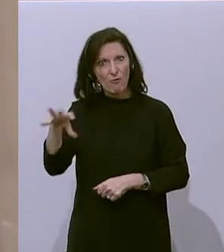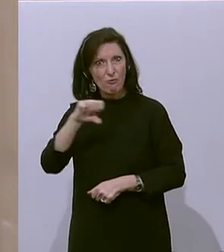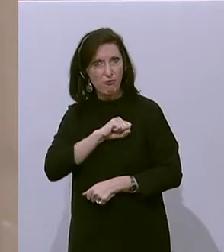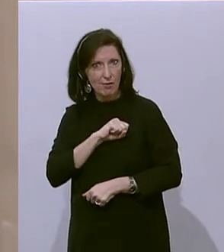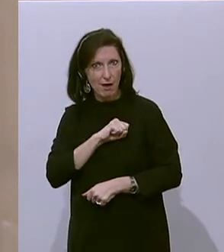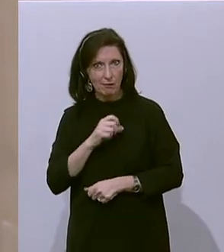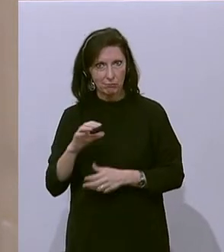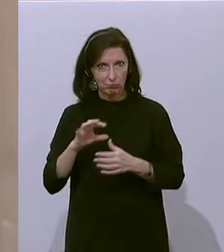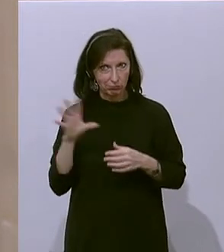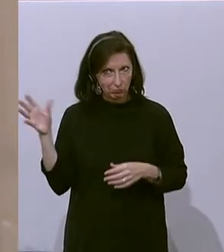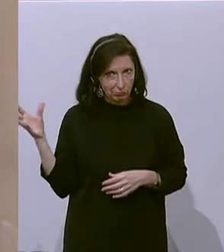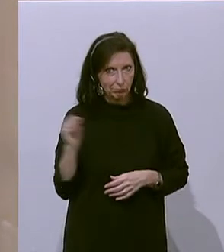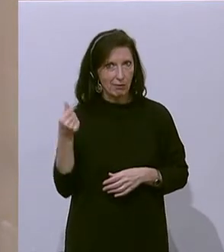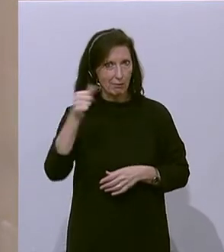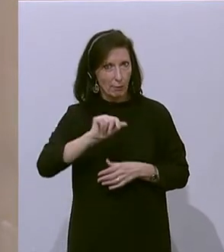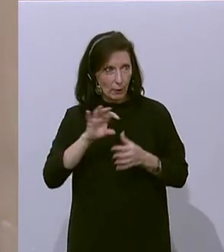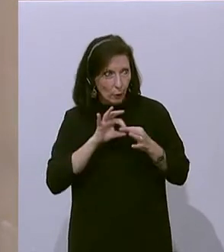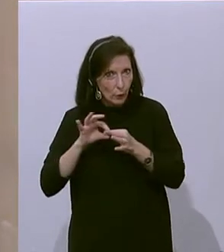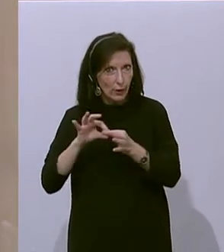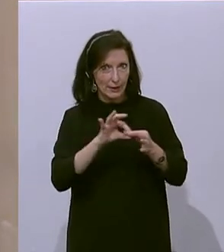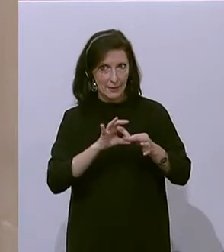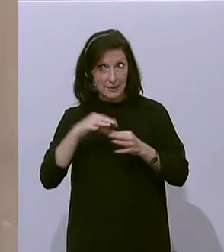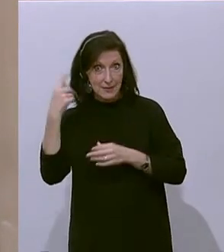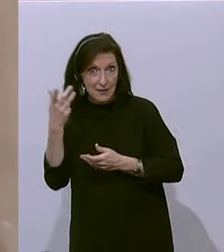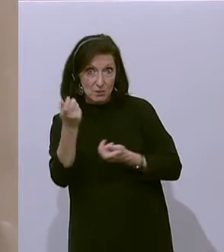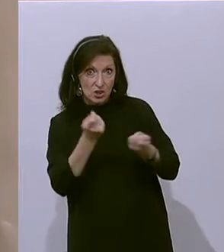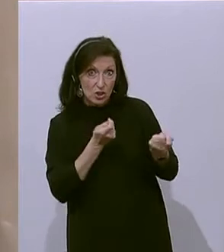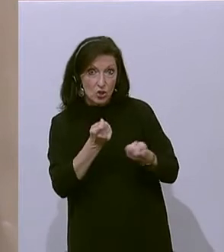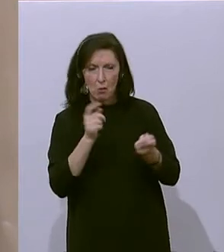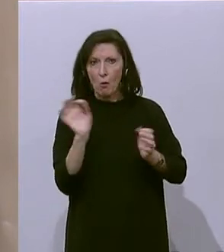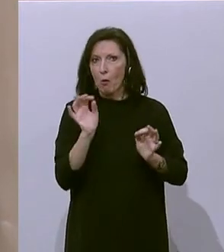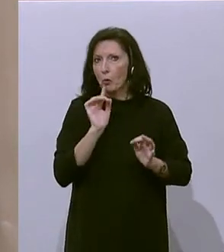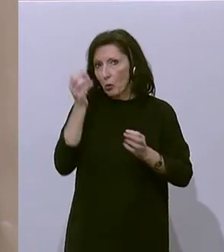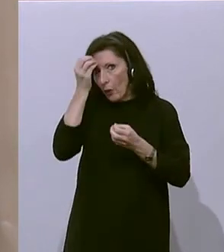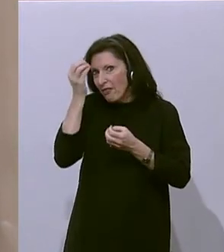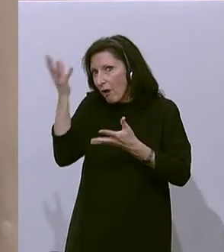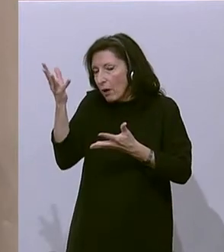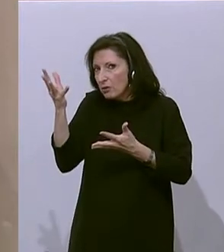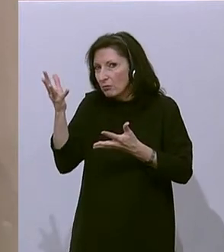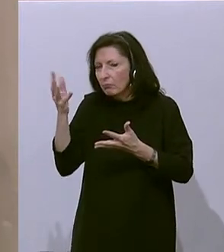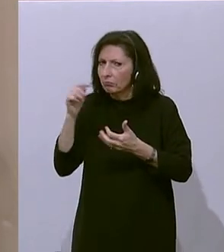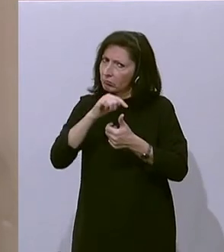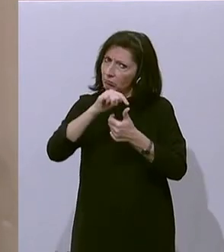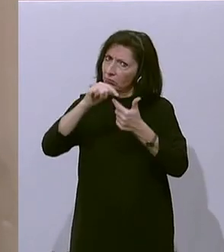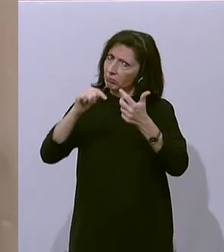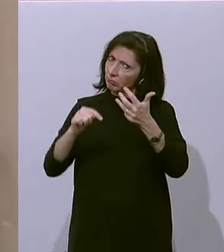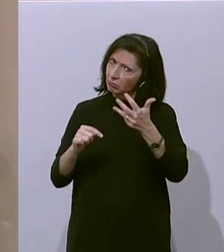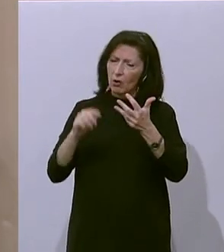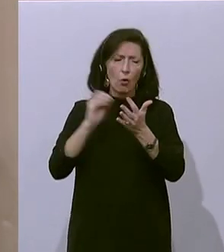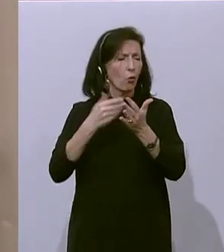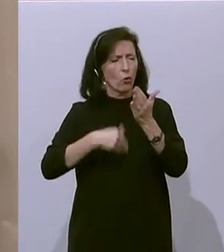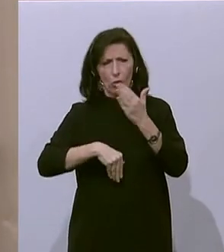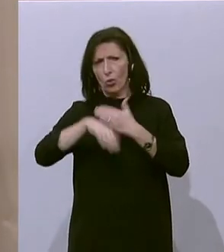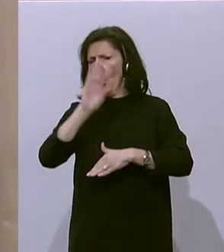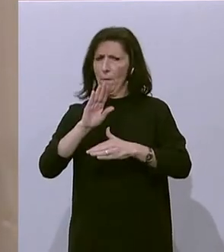koordiniert, mitorganisiert, die Fäden gezogen oder sind sie nur informiert worden? Und ich sage, diese Fragen und noch viel mehr